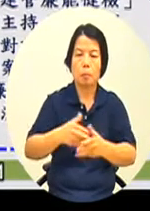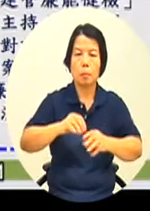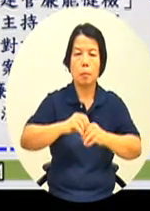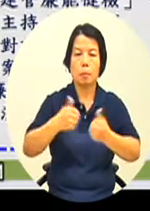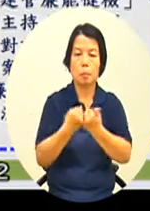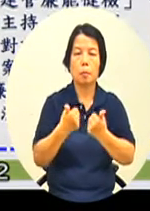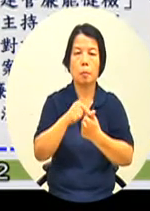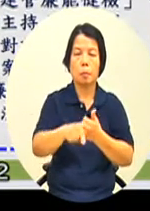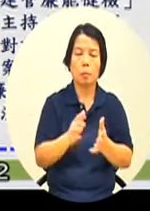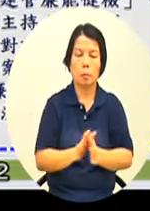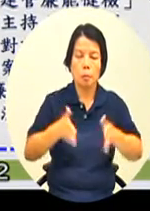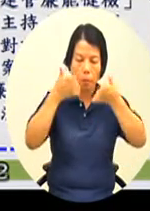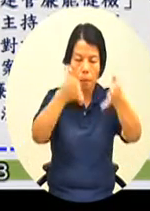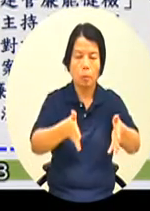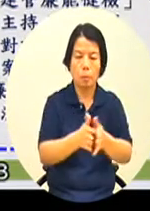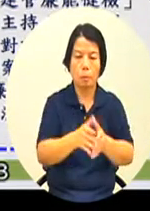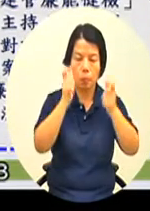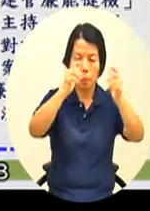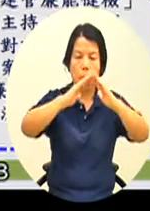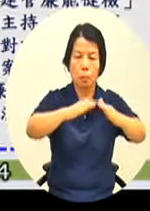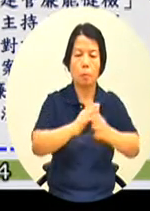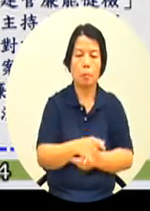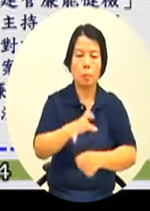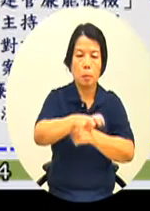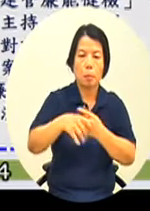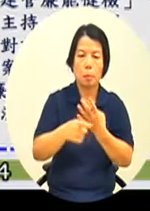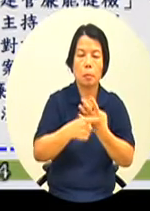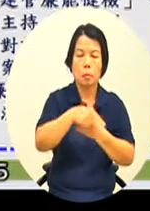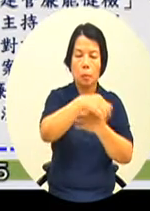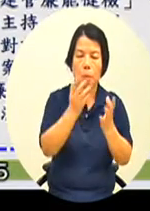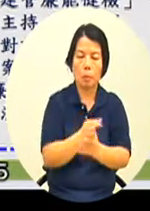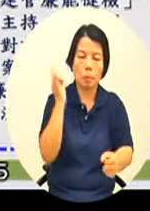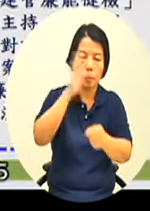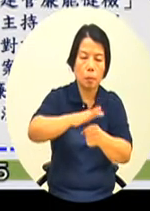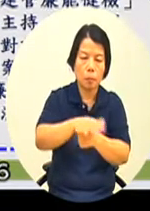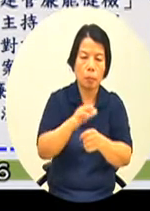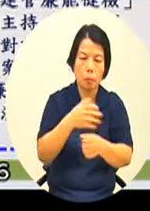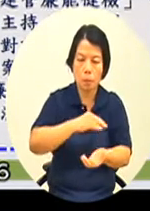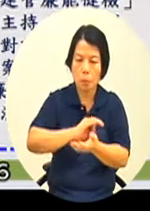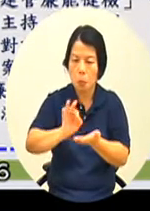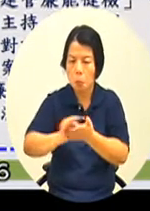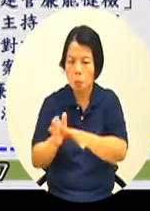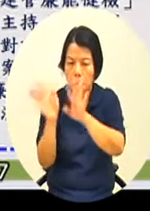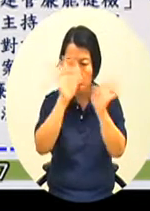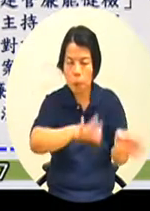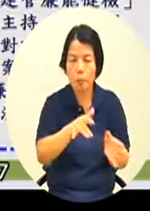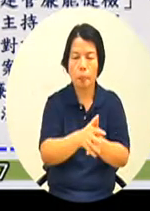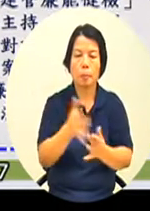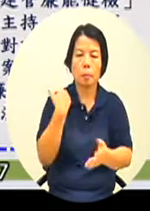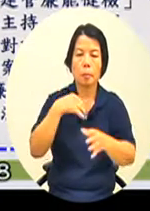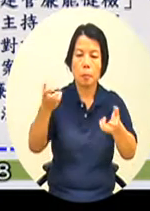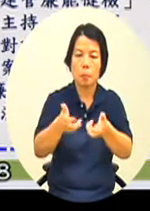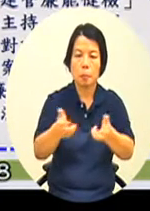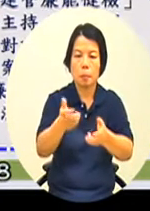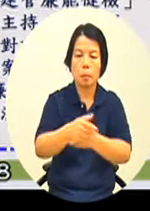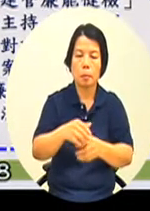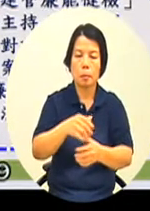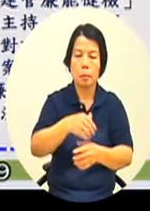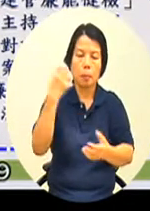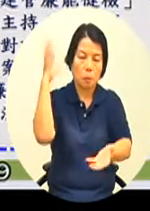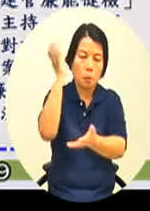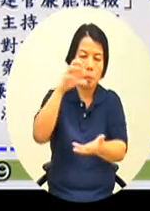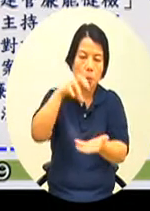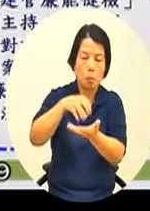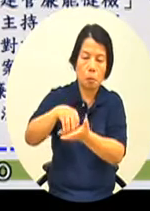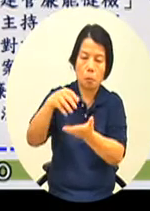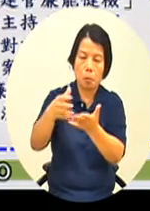于我们本市的渔业动力用油补贴执行概况，以及建物建造执照及使用执照的核